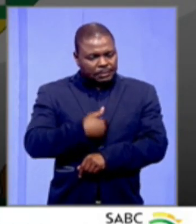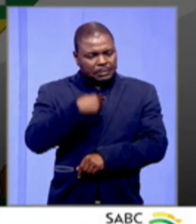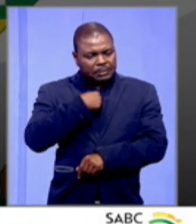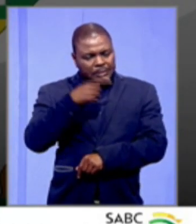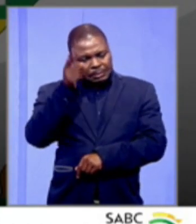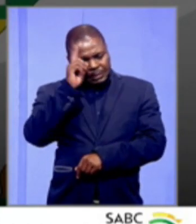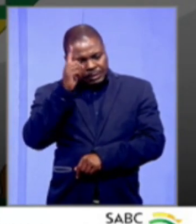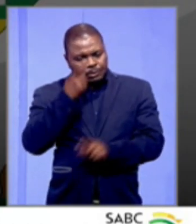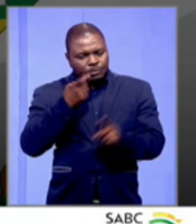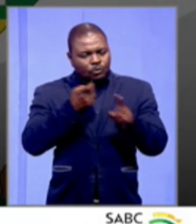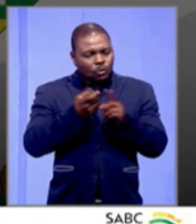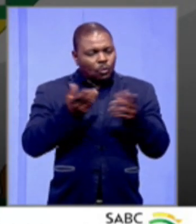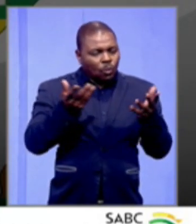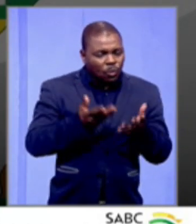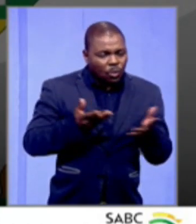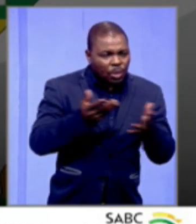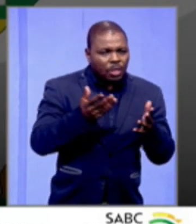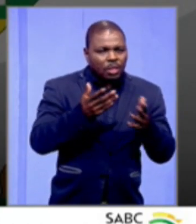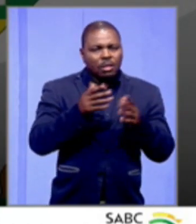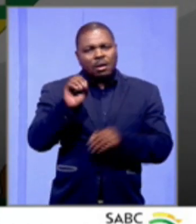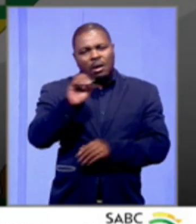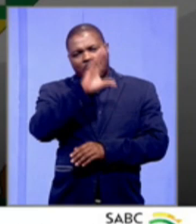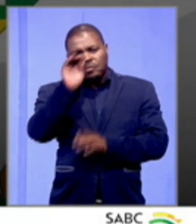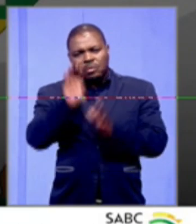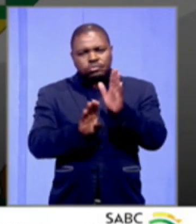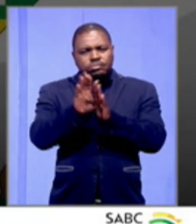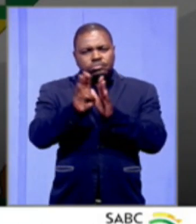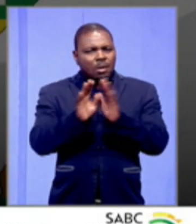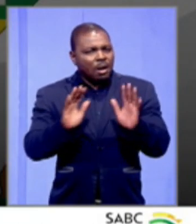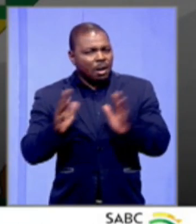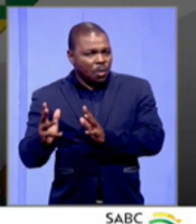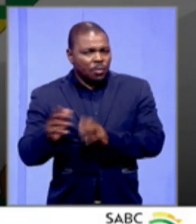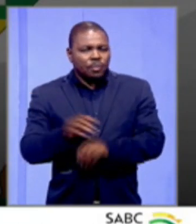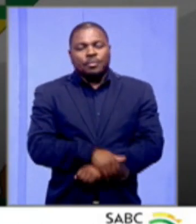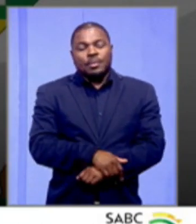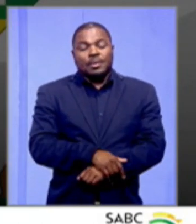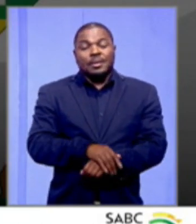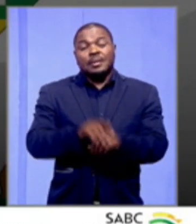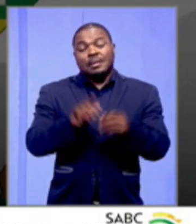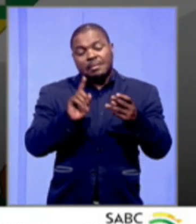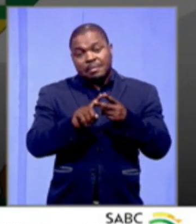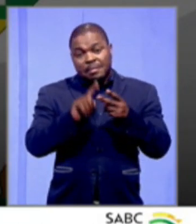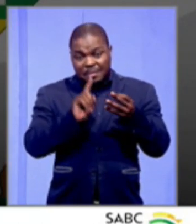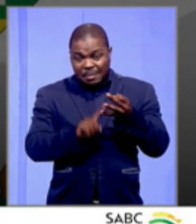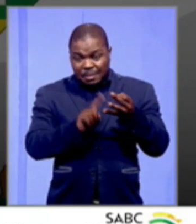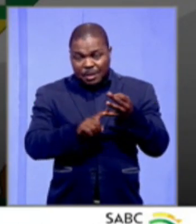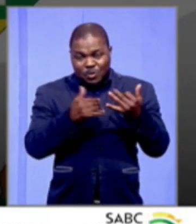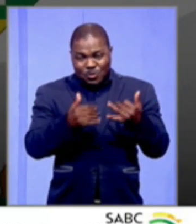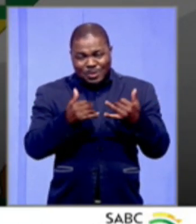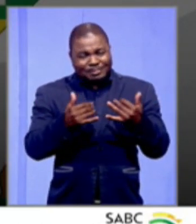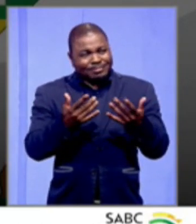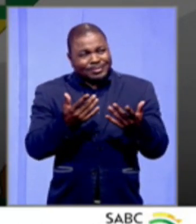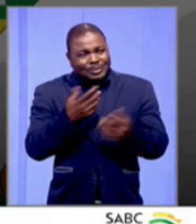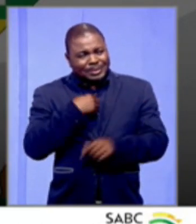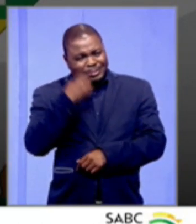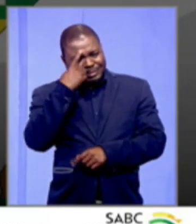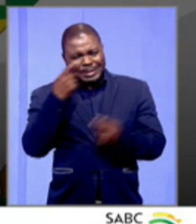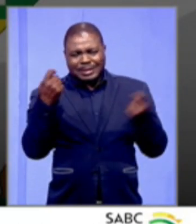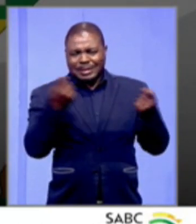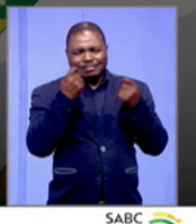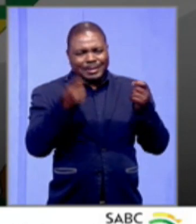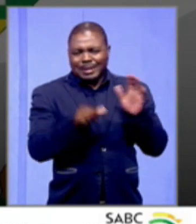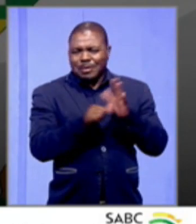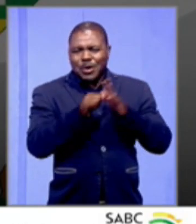kae le gore re ka iša jwang pele kontinente ya gabo rena. Eupša matšatšing a lekgono ga re sa bona go le botlhokwa go keteka letšatši